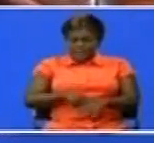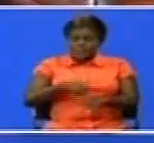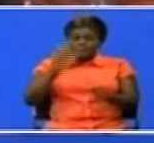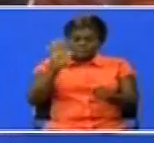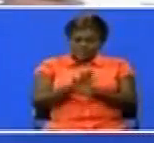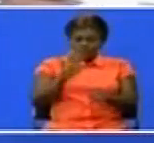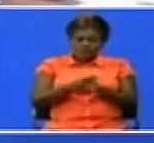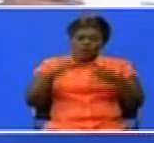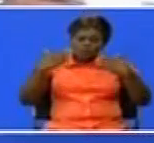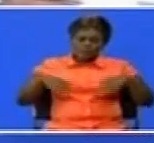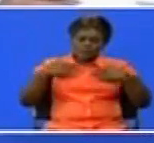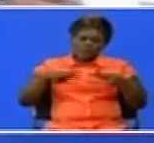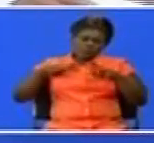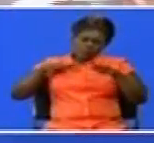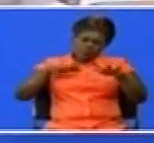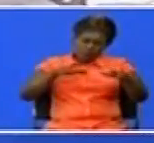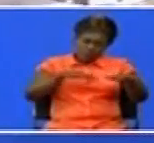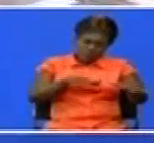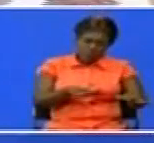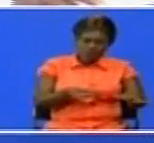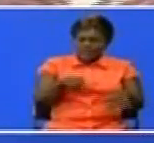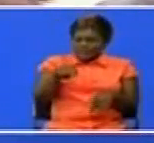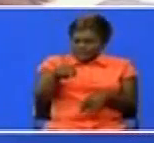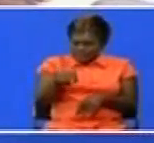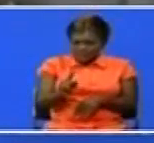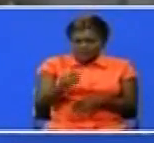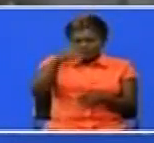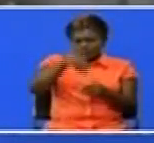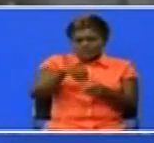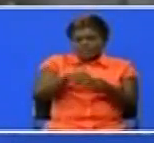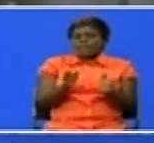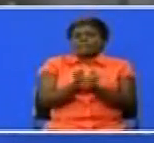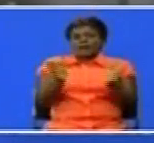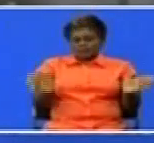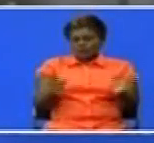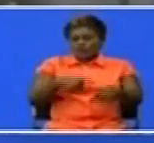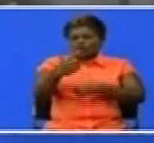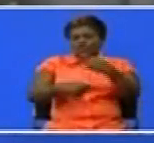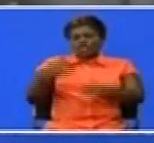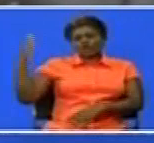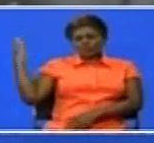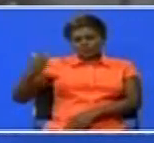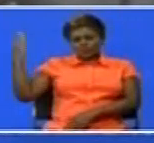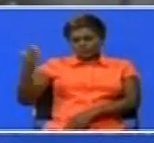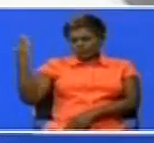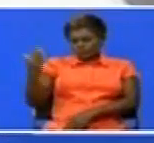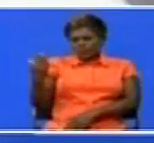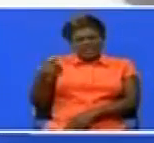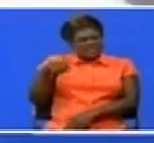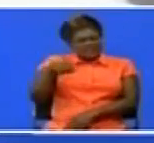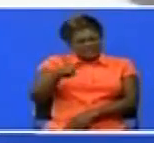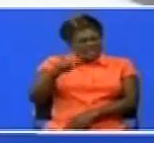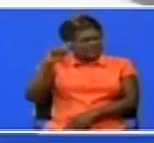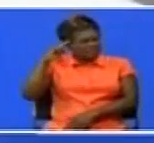wengi ambao japo hawana mazoea ya kuchochea chuki miongoni mwa wananchi, huendelea na hotuba zao kana kwamba